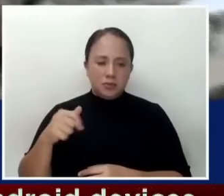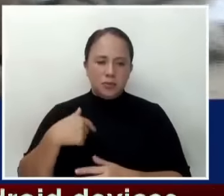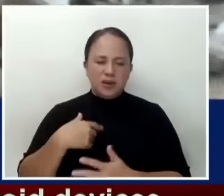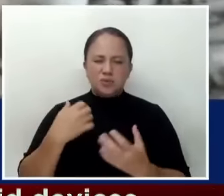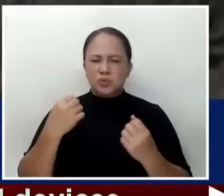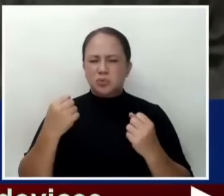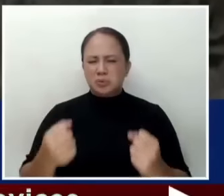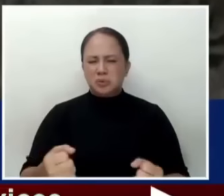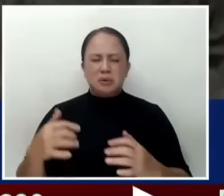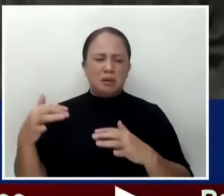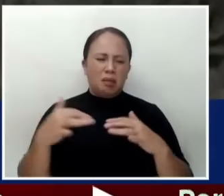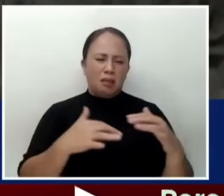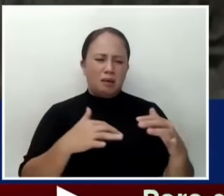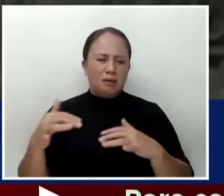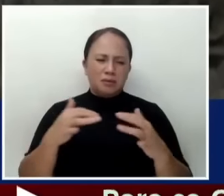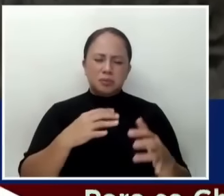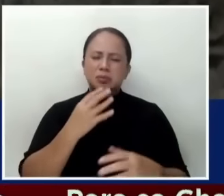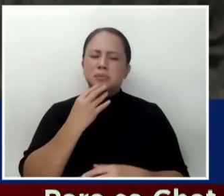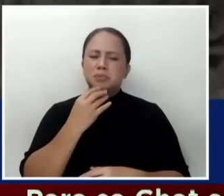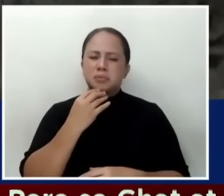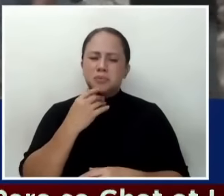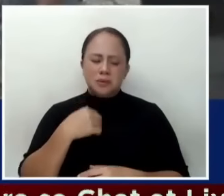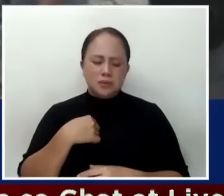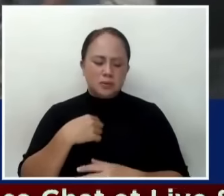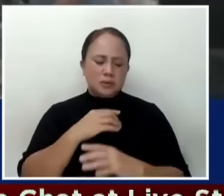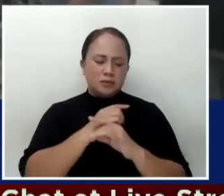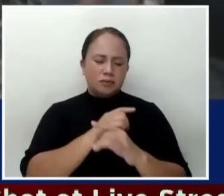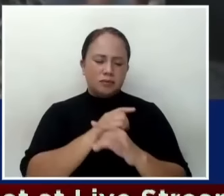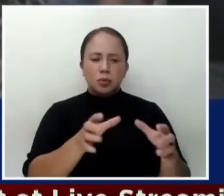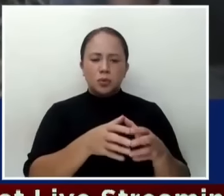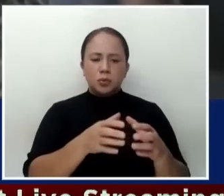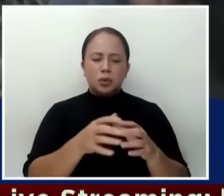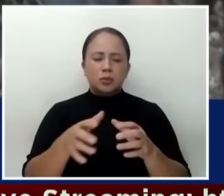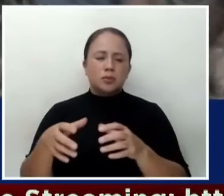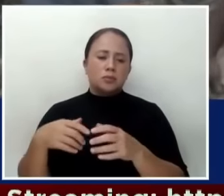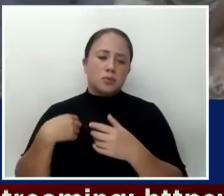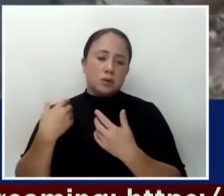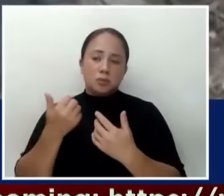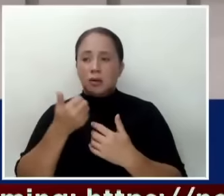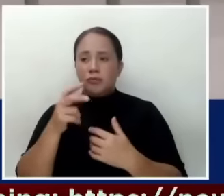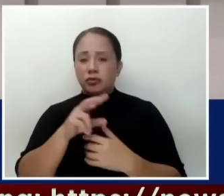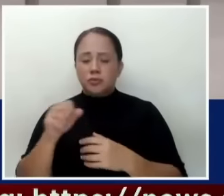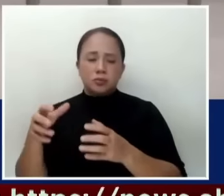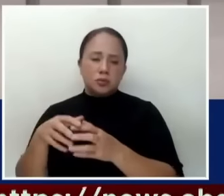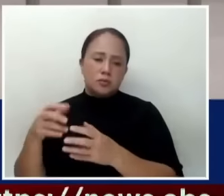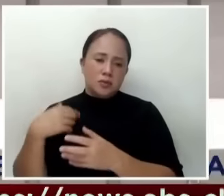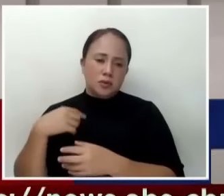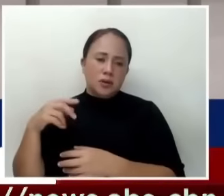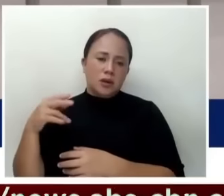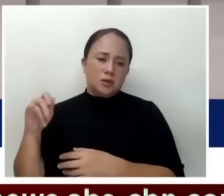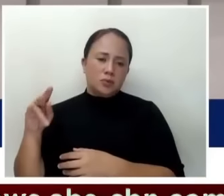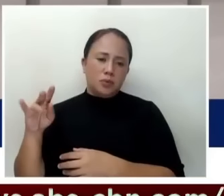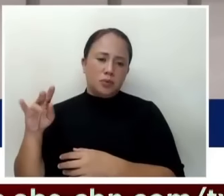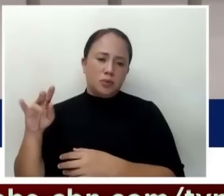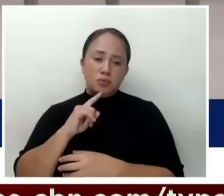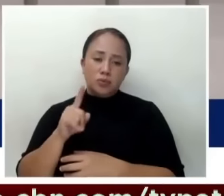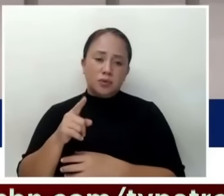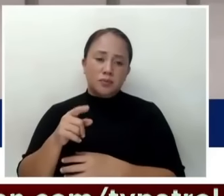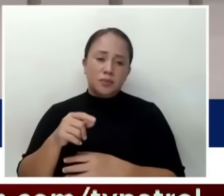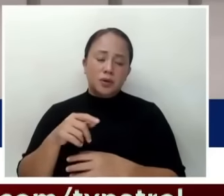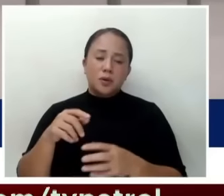ang gera sa pagitan ng Israel Defense Forces at grupong Hezbollah. Kahit hindi pa po tapos yung working permit